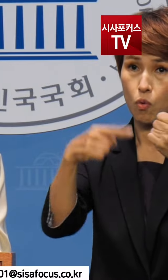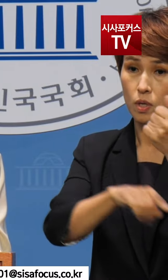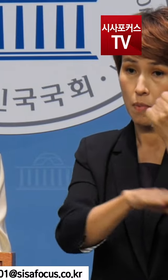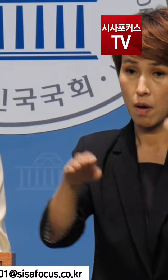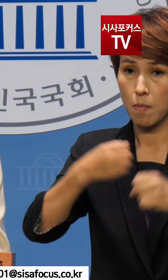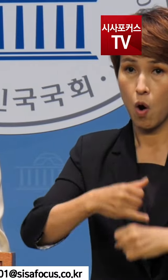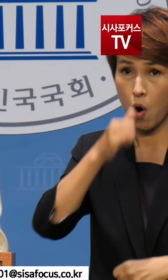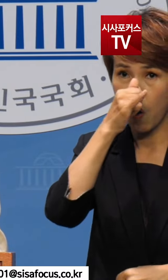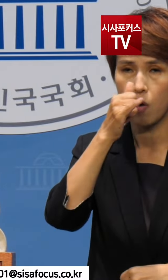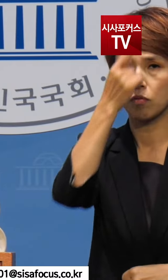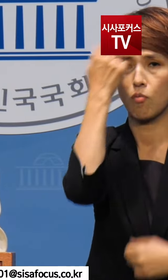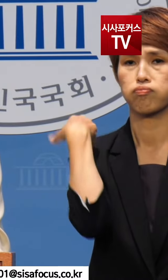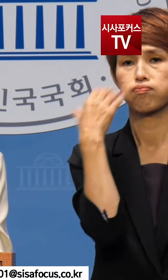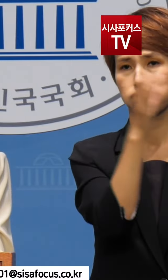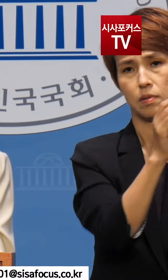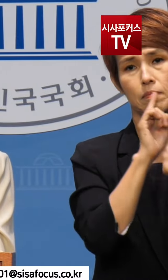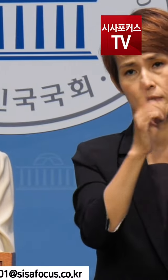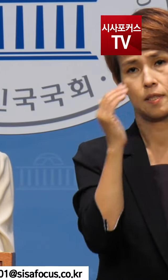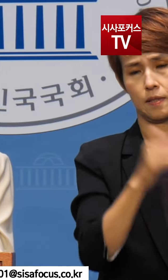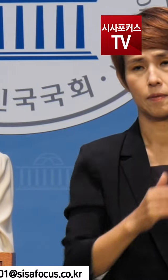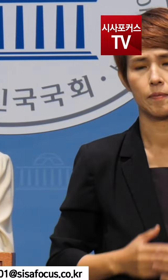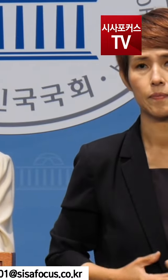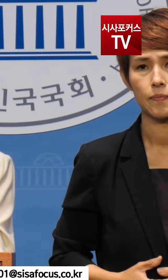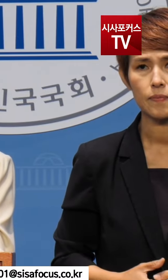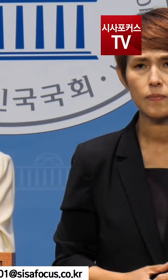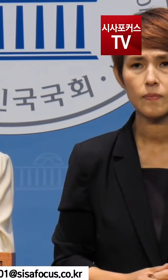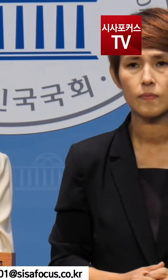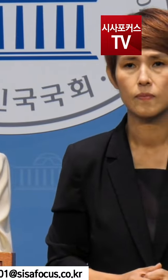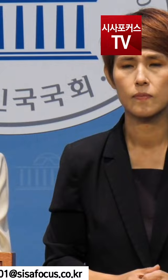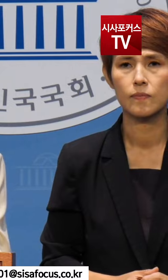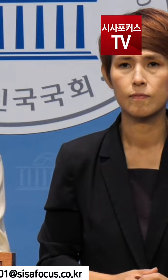해야 할 역할이라고 말했습니다.